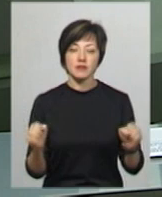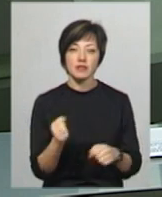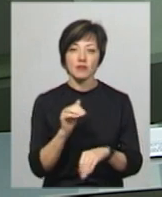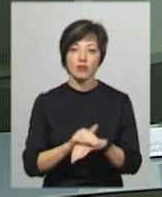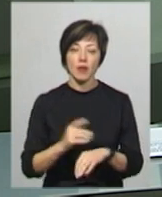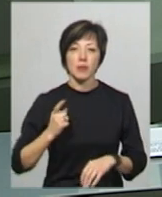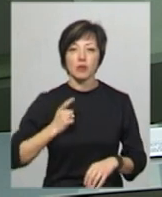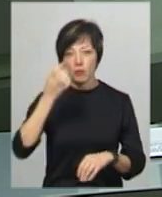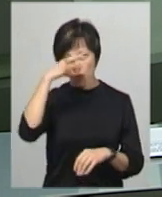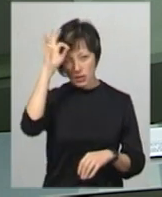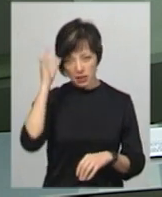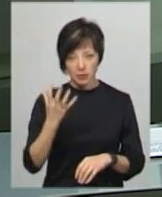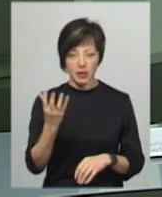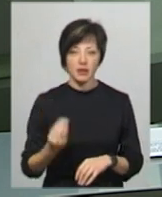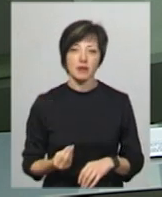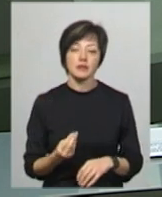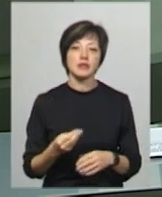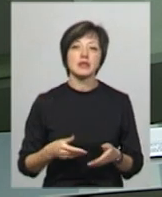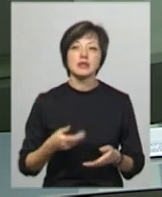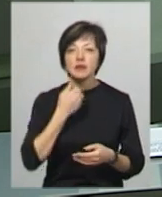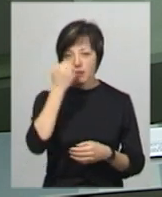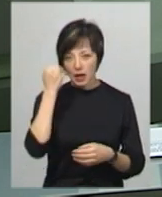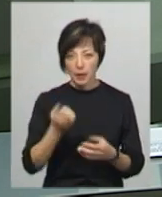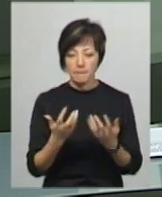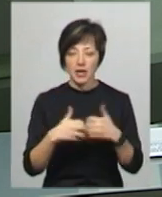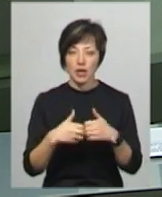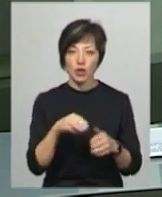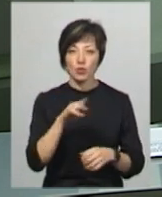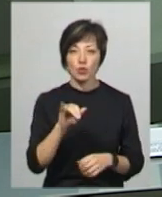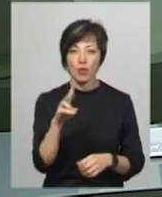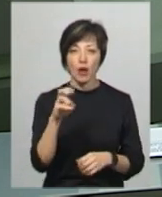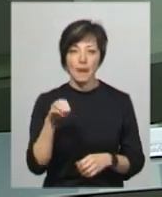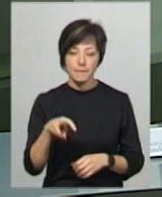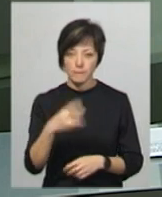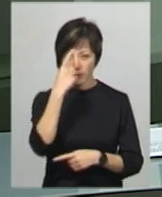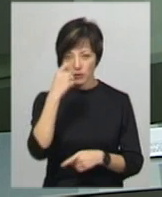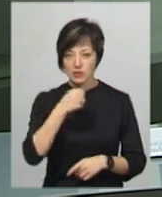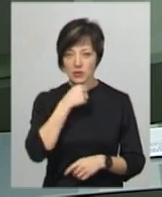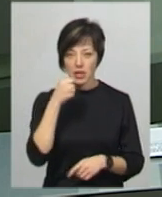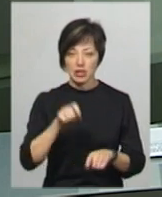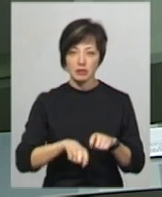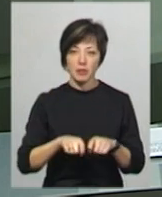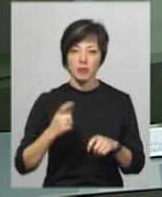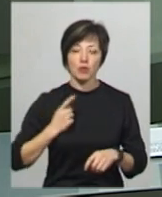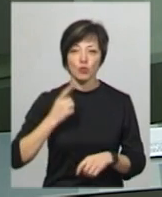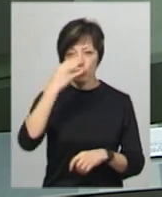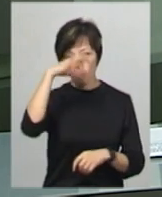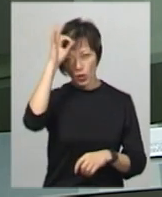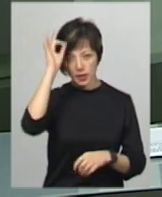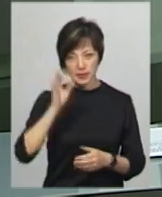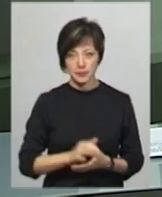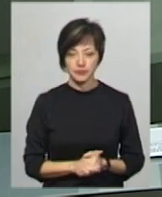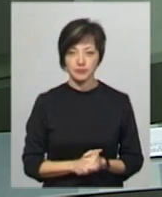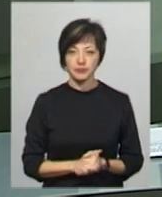патрульні поліцейські за 5 днів завдяки приладу TrueCam. Про це повідомив старший інспектор прес-служби управління патрульної поліції в Хмельницькій області